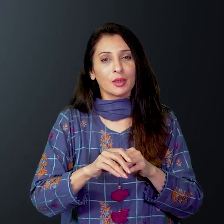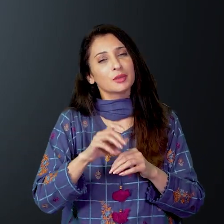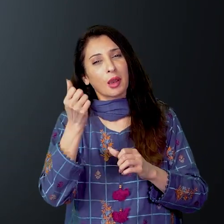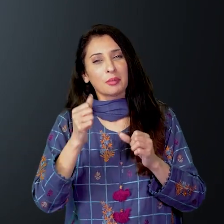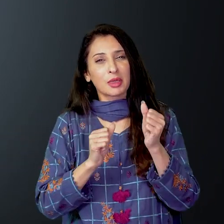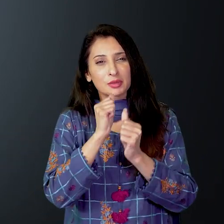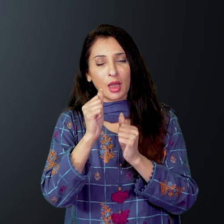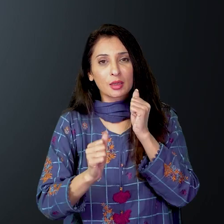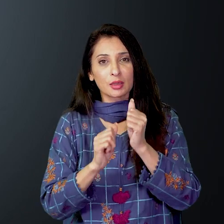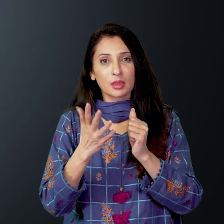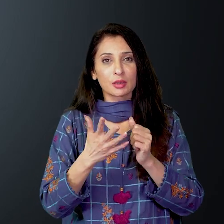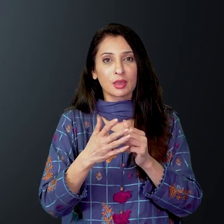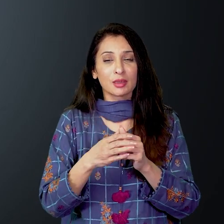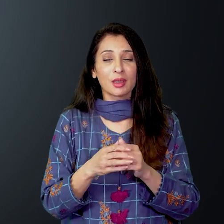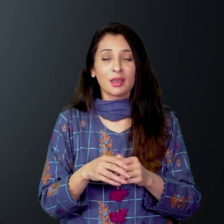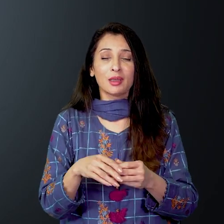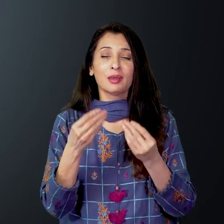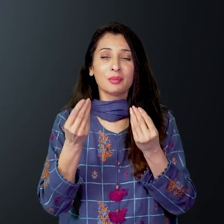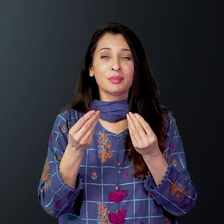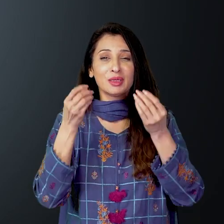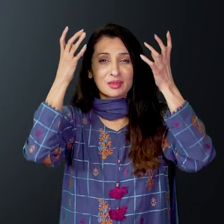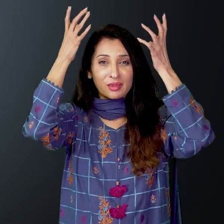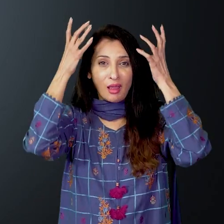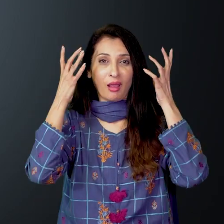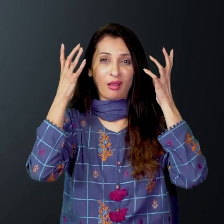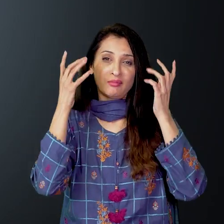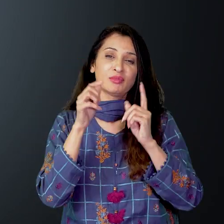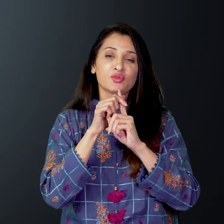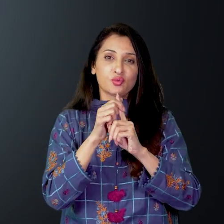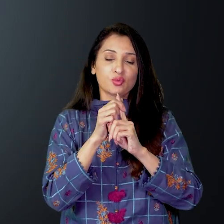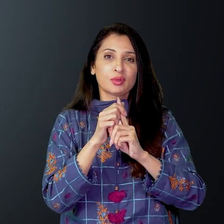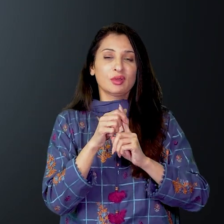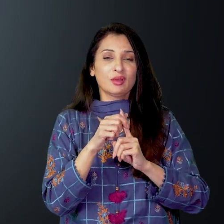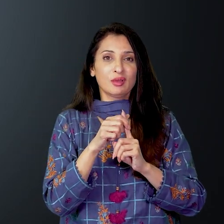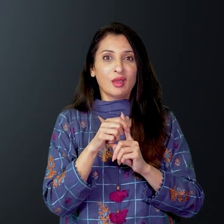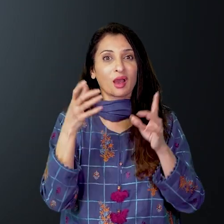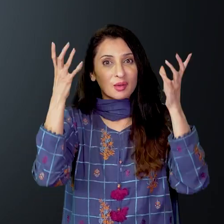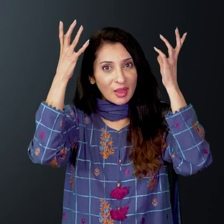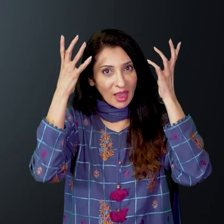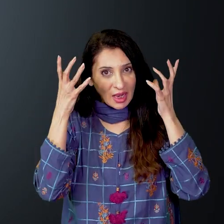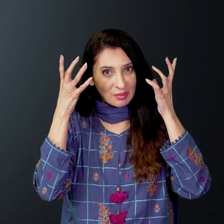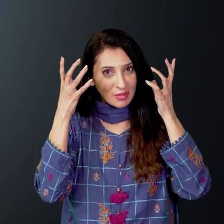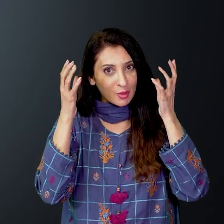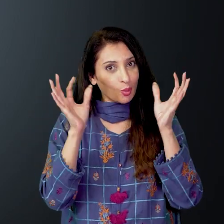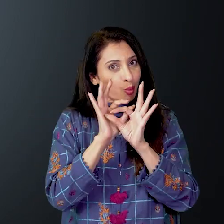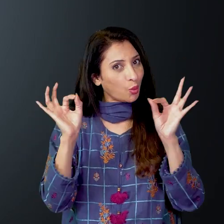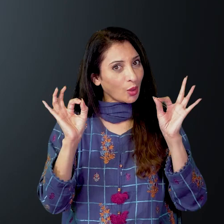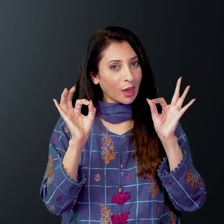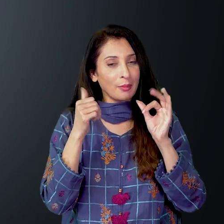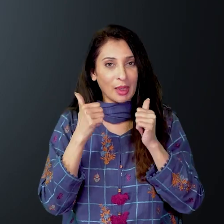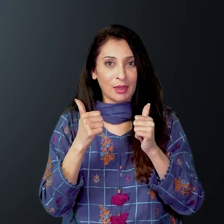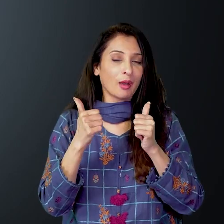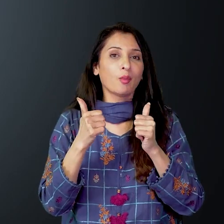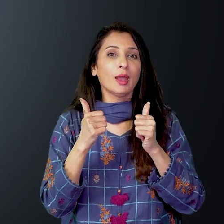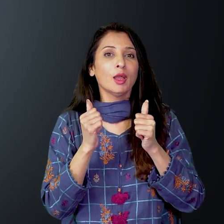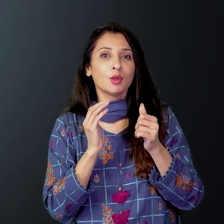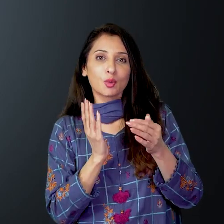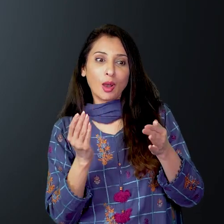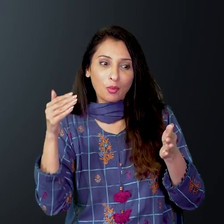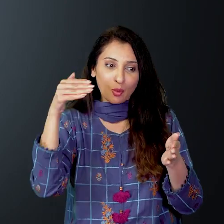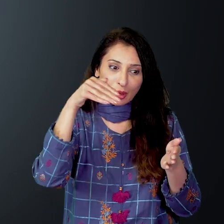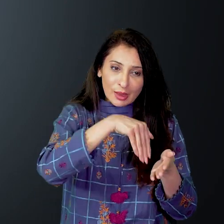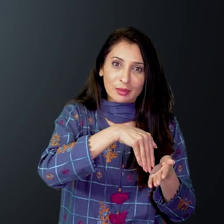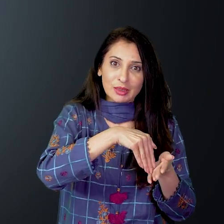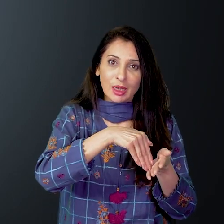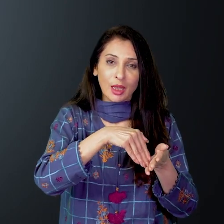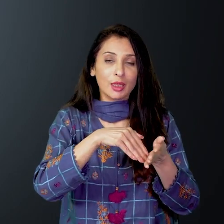साइकिल्स का इस्तेमाल करते हैं, कि प्लीज़ हेलमेट पहने। हेलमेट पहनने से आपकी सर की चोट को बहुत हद तक फ़र्क पड़ सकता है। आई वॉज रीडिंग अ